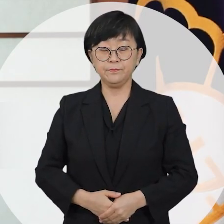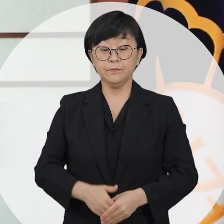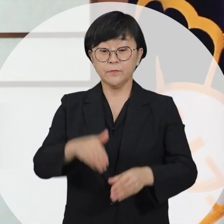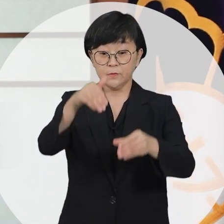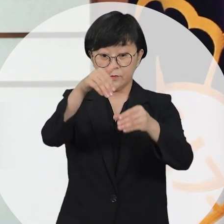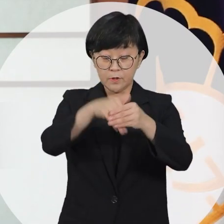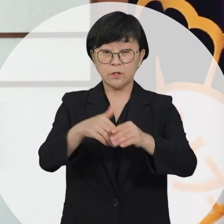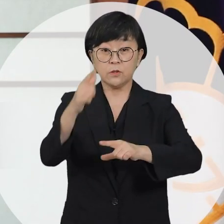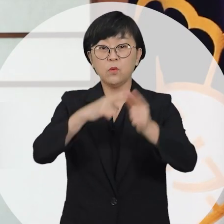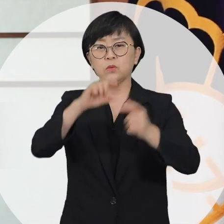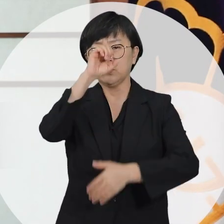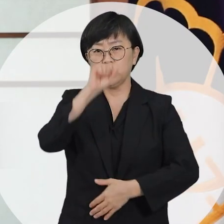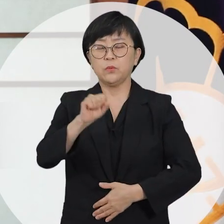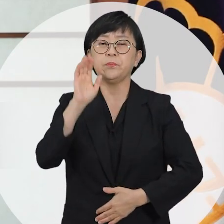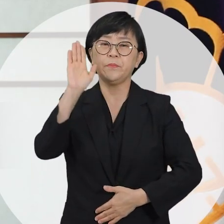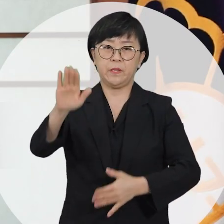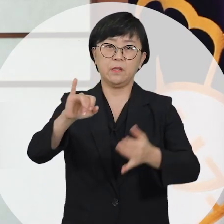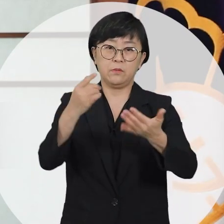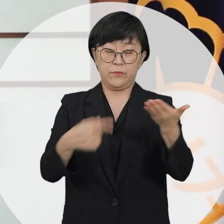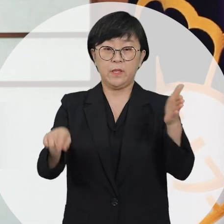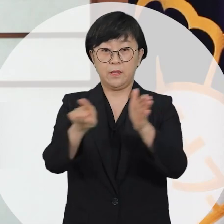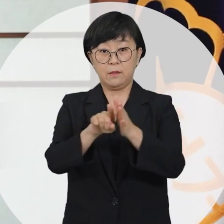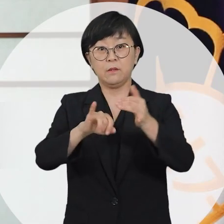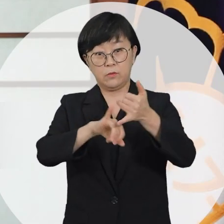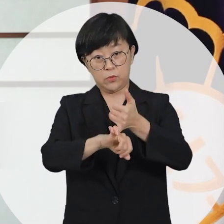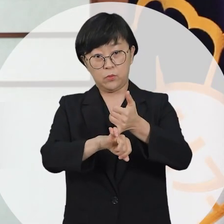선거는 더 나은 미래를 위한 약속입니다.